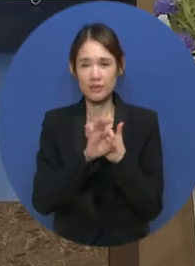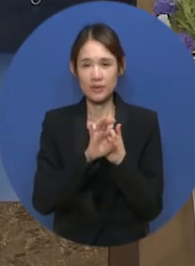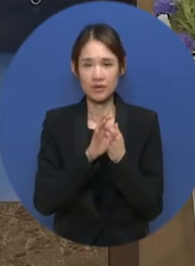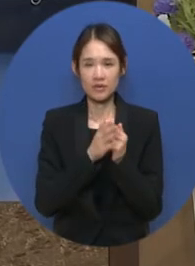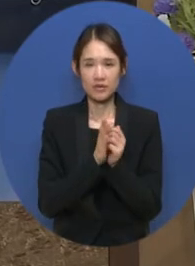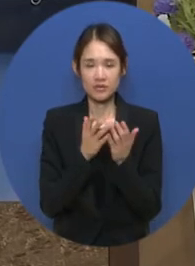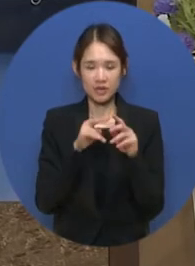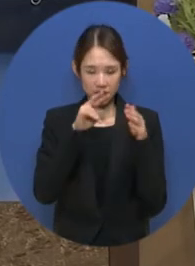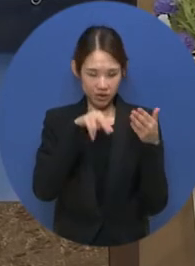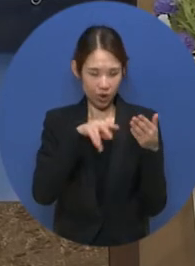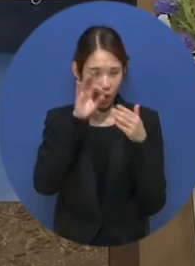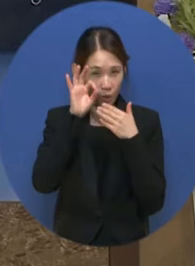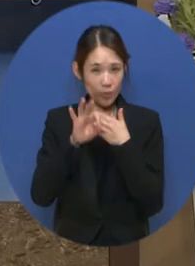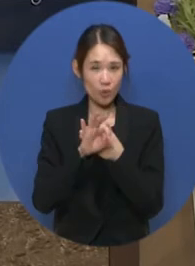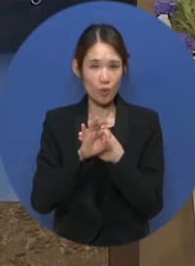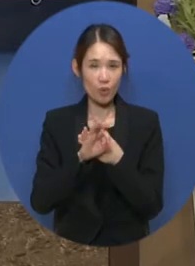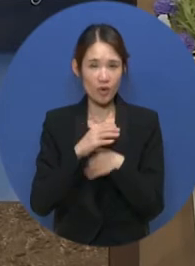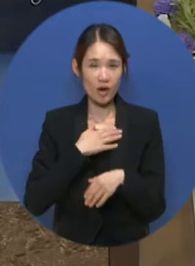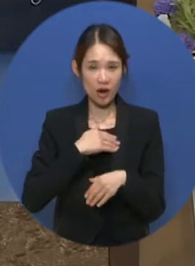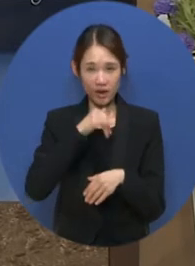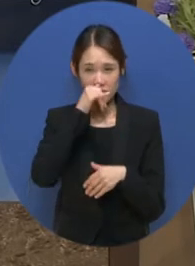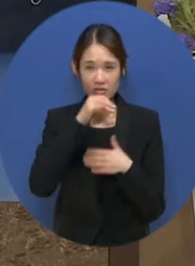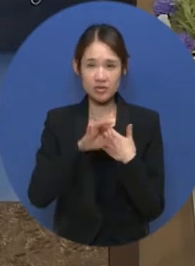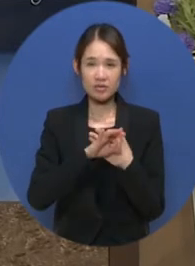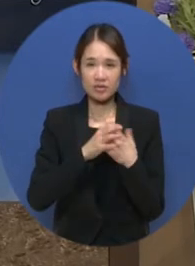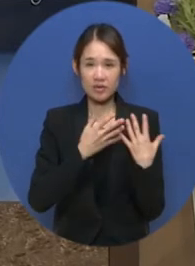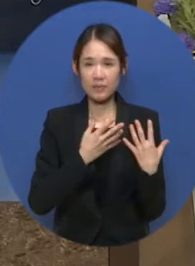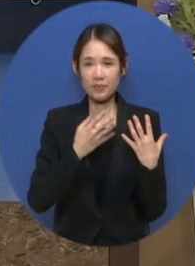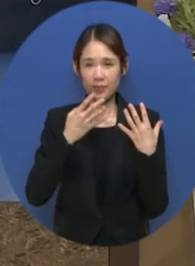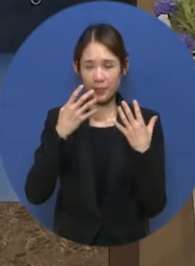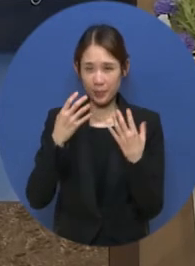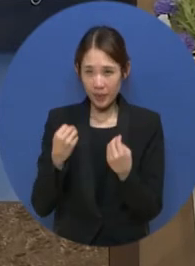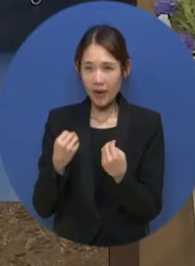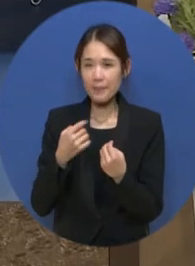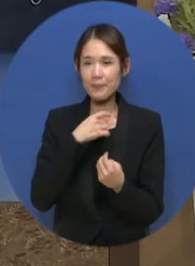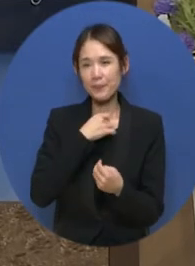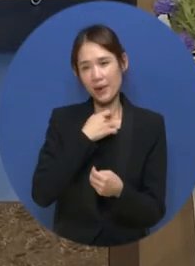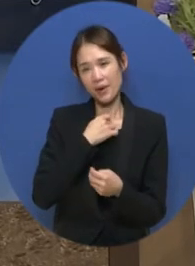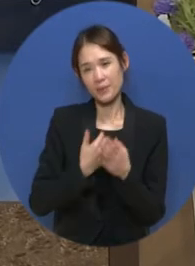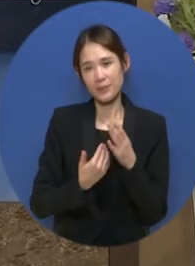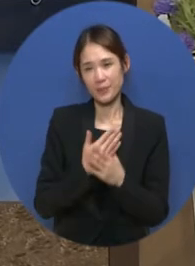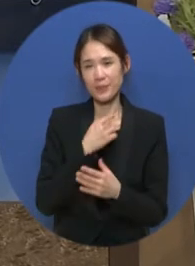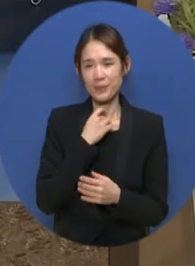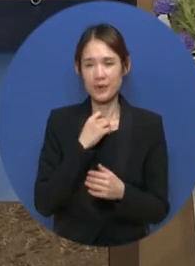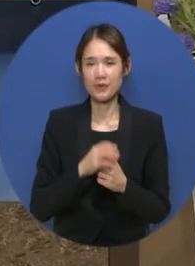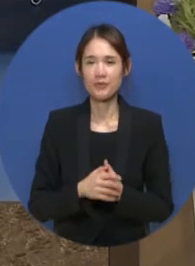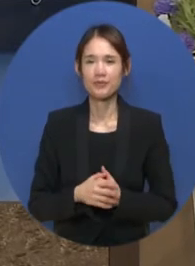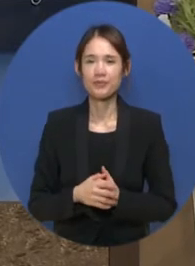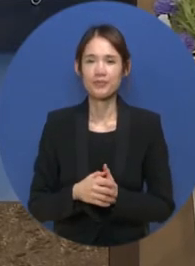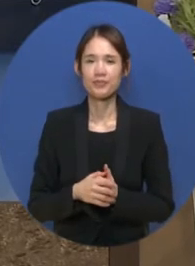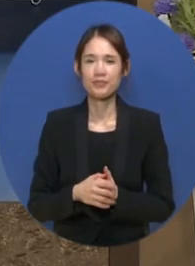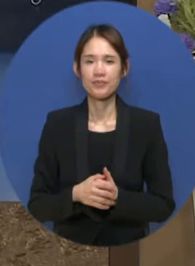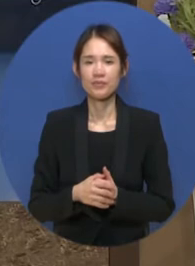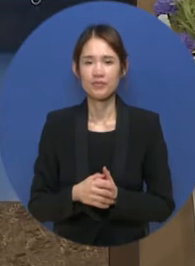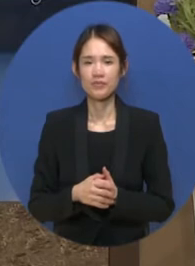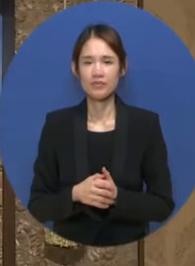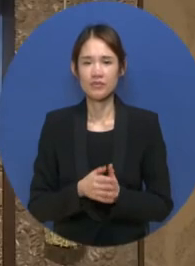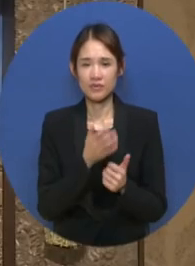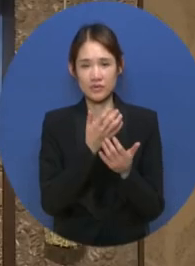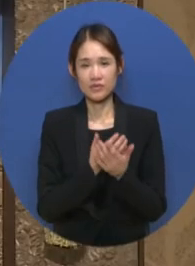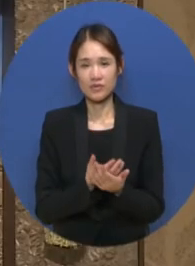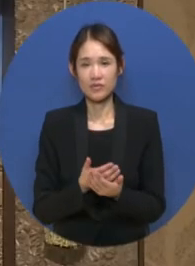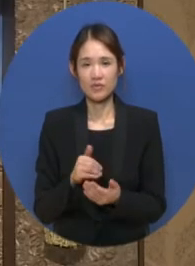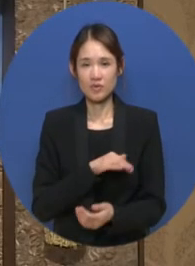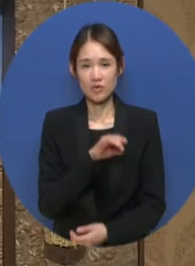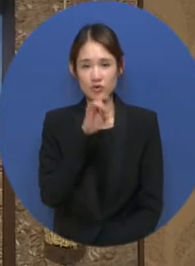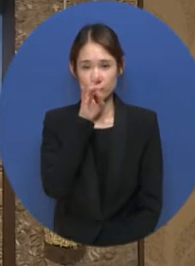거의 책장을 포스터를 보고도 알게 되는 분이 안 이 만에 나오셨습니다 예 그렇고 뭐 그런 자료들은 저희